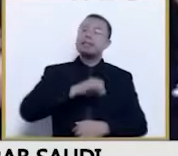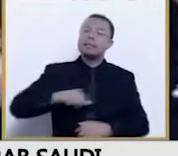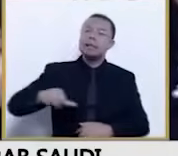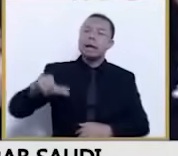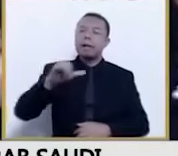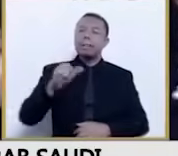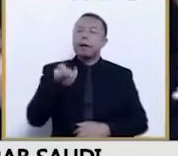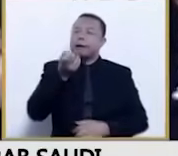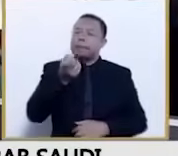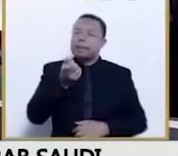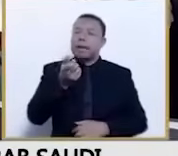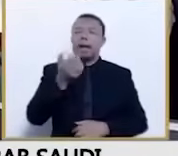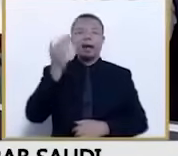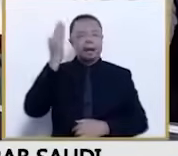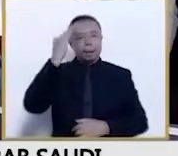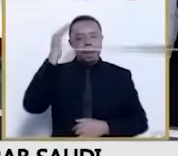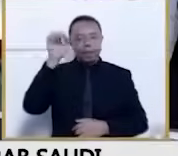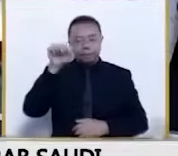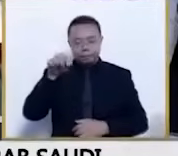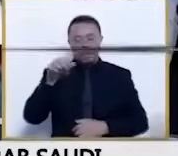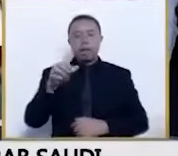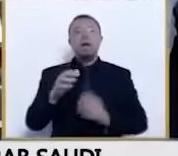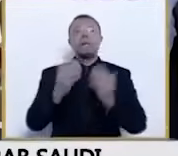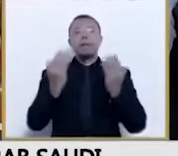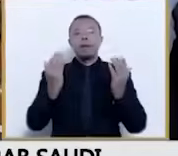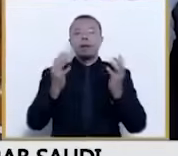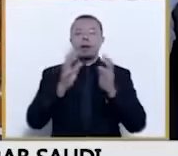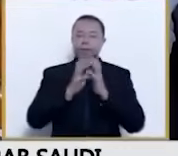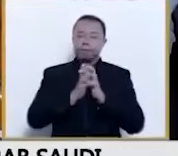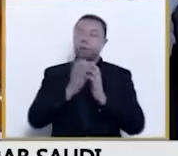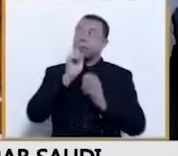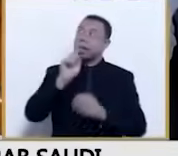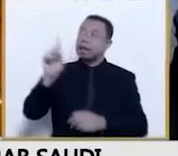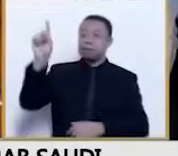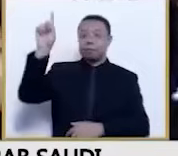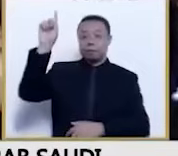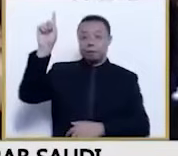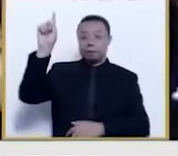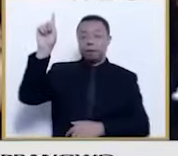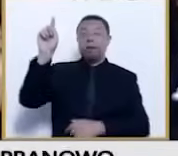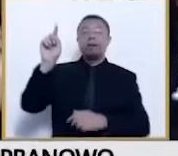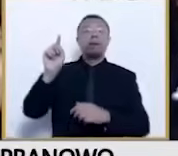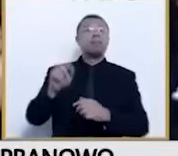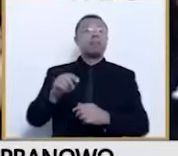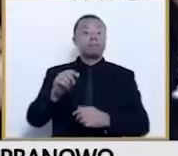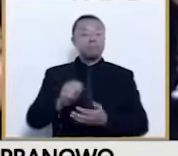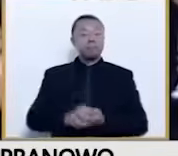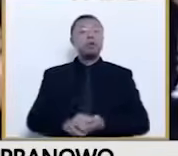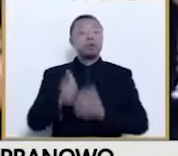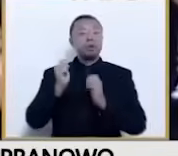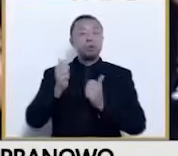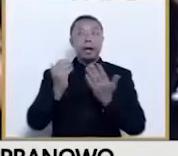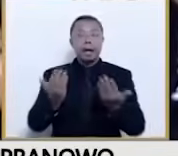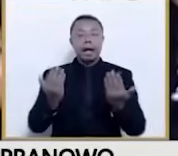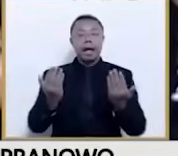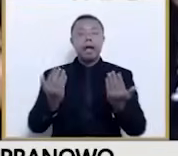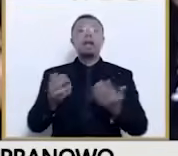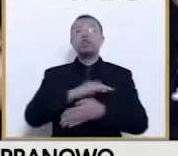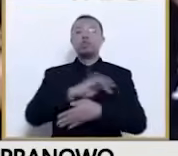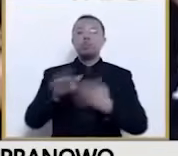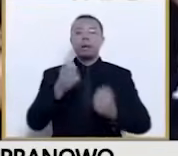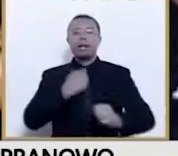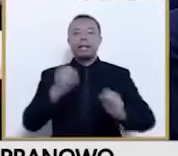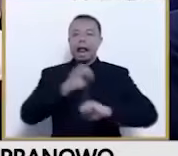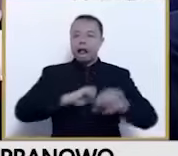sejenak menundukkan kepala dan berdoa kepada Allah Subhanahu wa Ta'ala, Tuhan Yang Maha Kuasa. Semoga apa yang